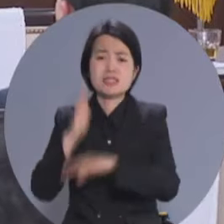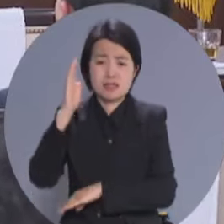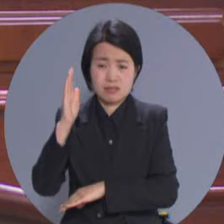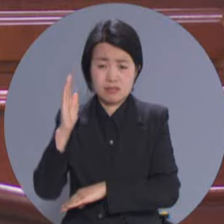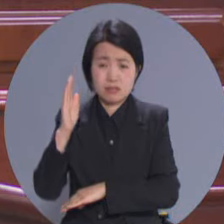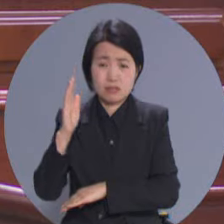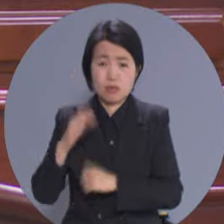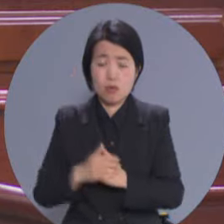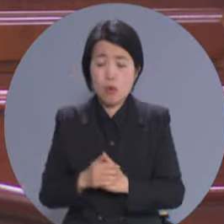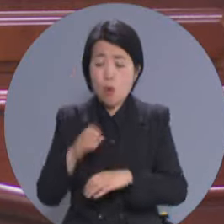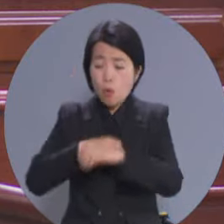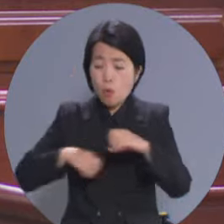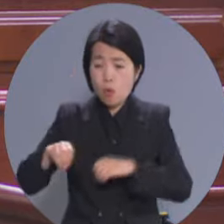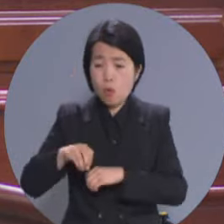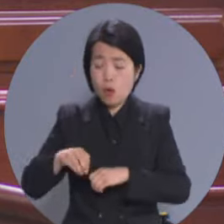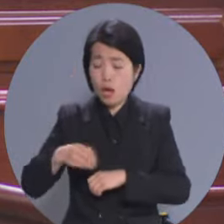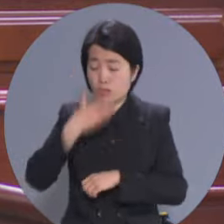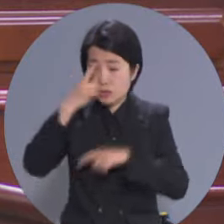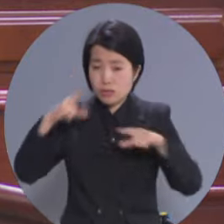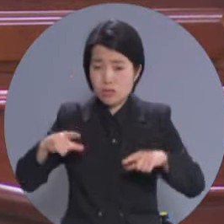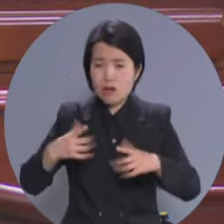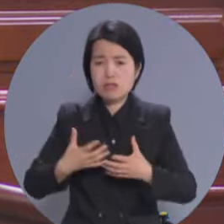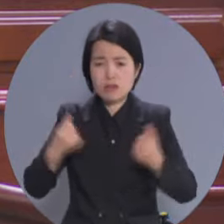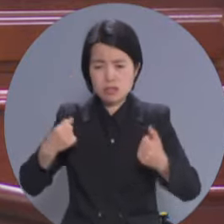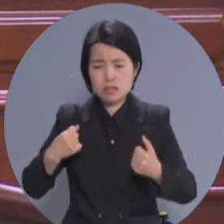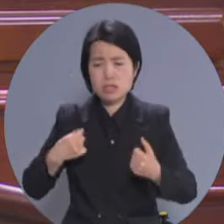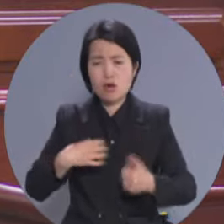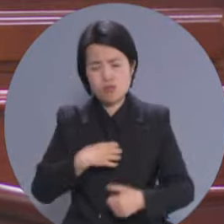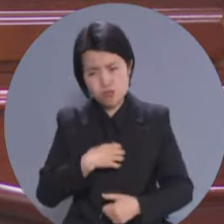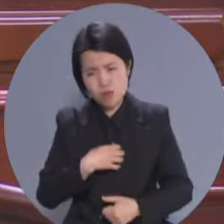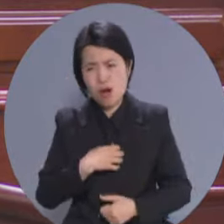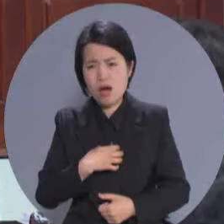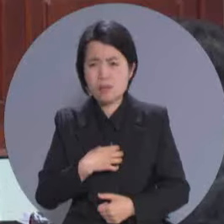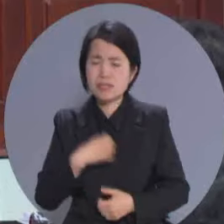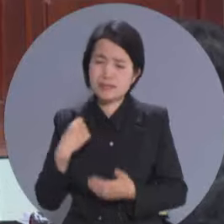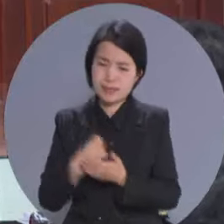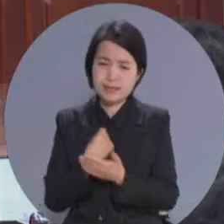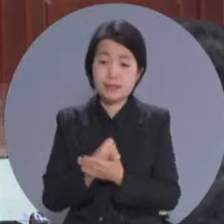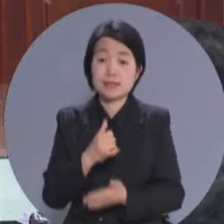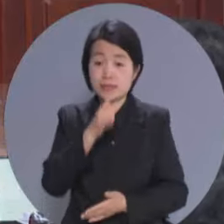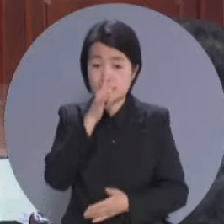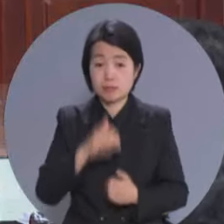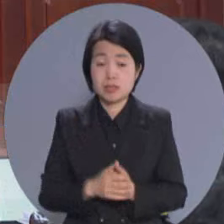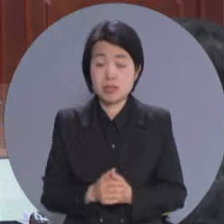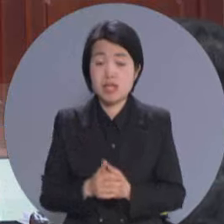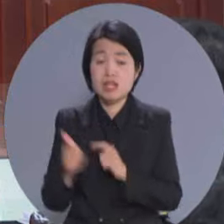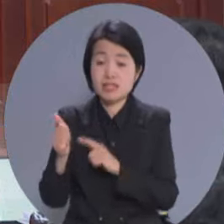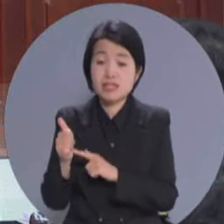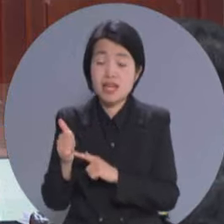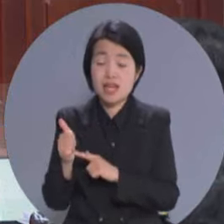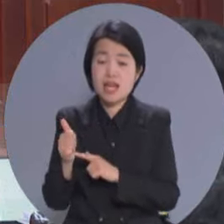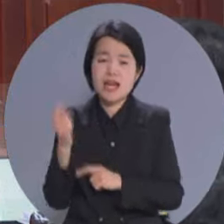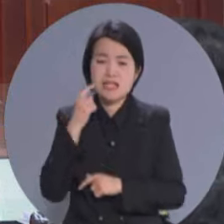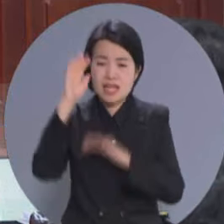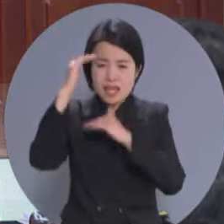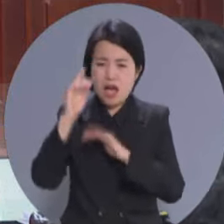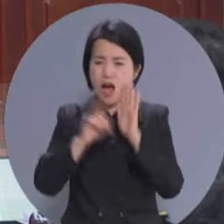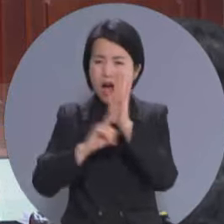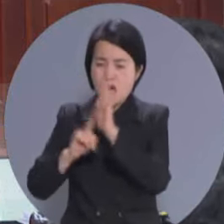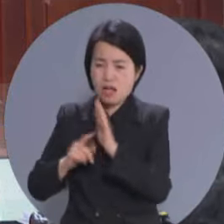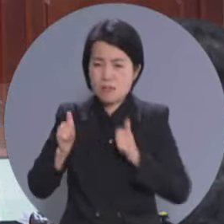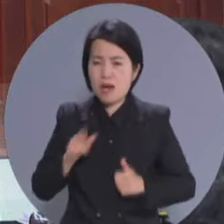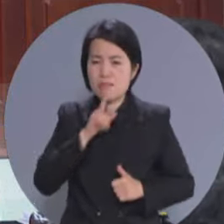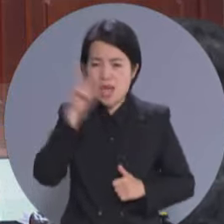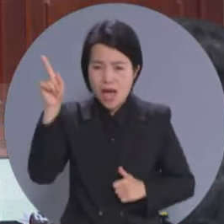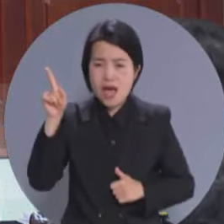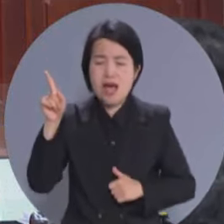지역 정가의 분열까지 처리하고 있다며 깊은 유감을 표명했습니다. 그러면서 소 의원의 허위사실 유포에 대한 고발 등